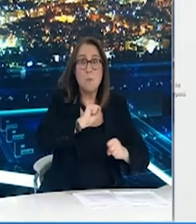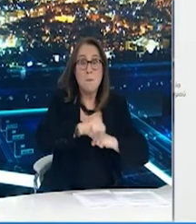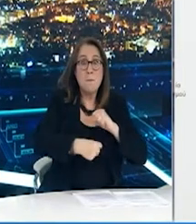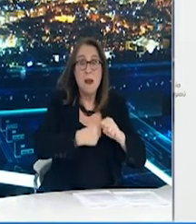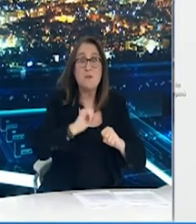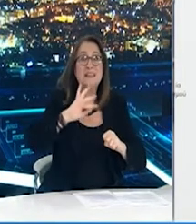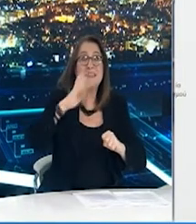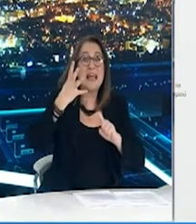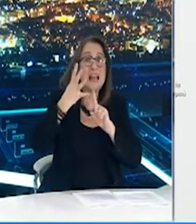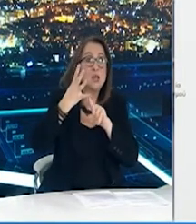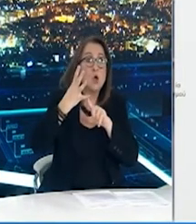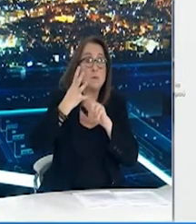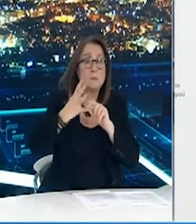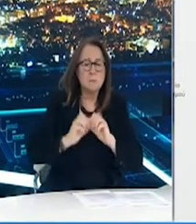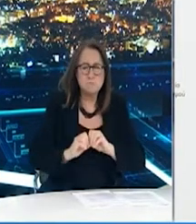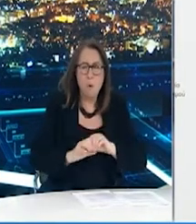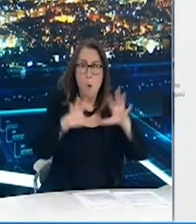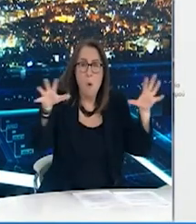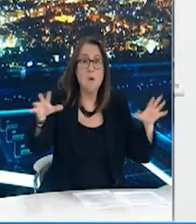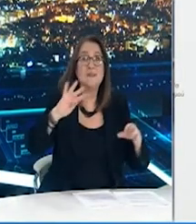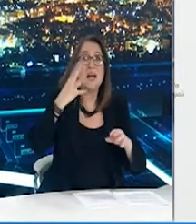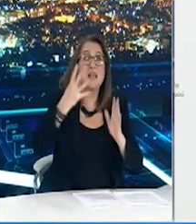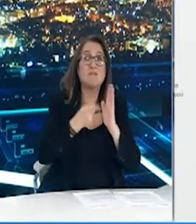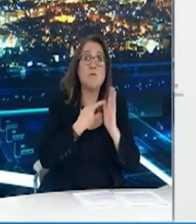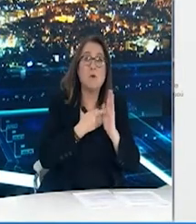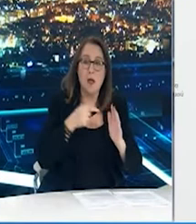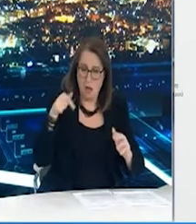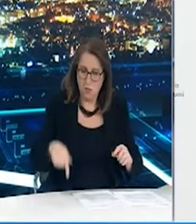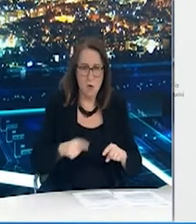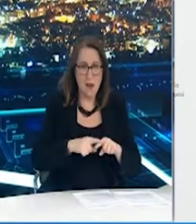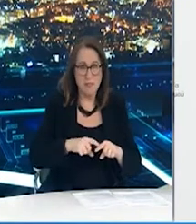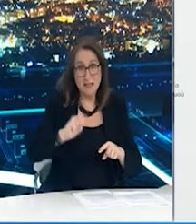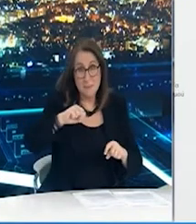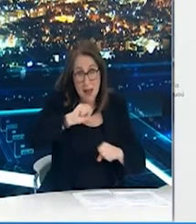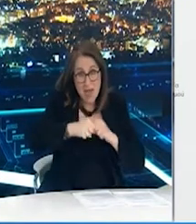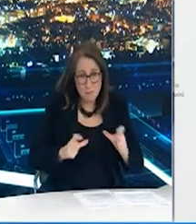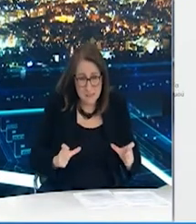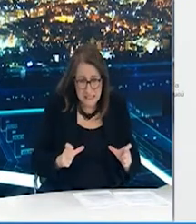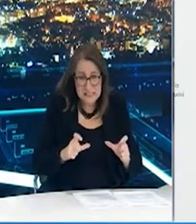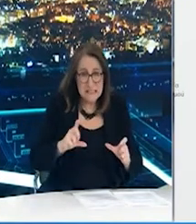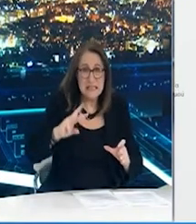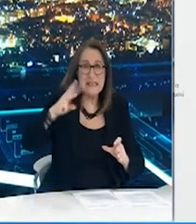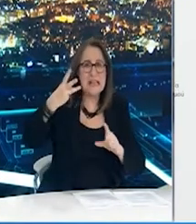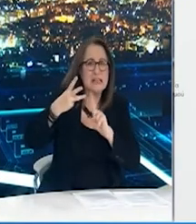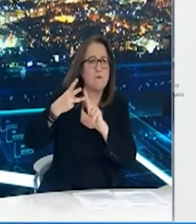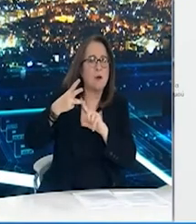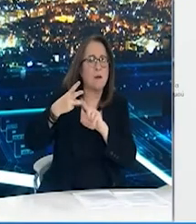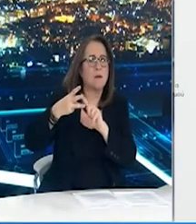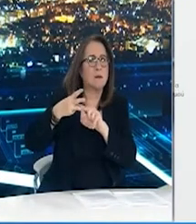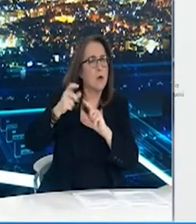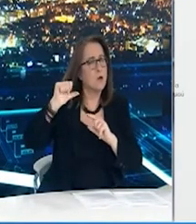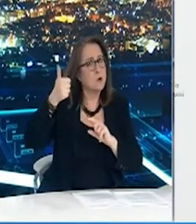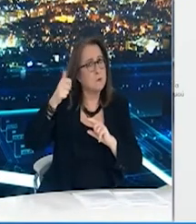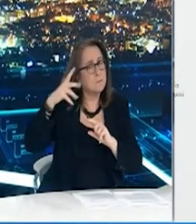για να αποκρούσουμε το τρίτο κύμα. Κάτω από δύσκολες επιδημιολογικές συνθήκες και με την κούραση να συνοδεύει την καθημερινή προσπάθεια όλων μας. Και